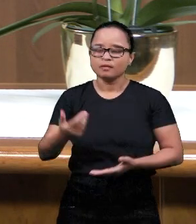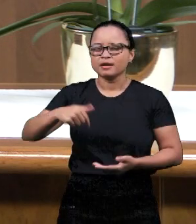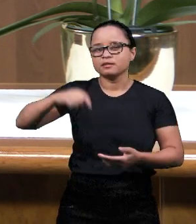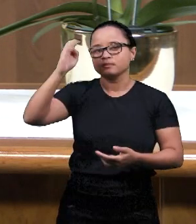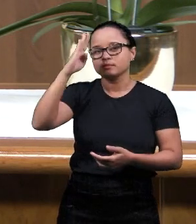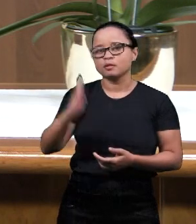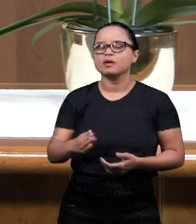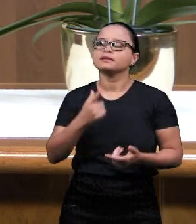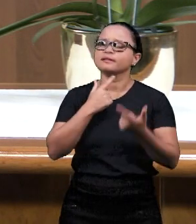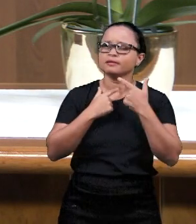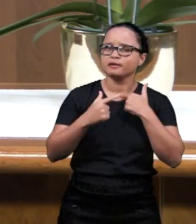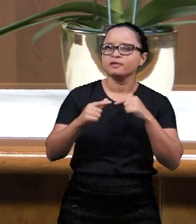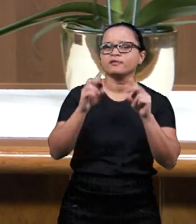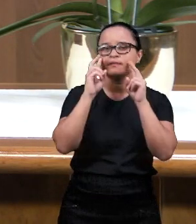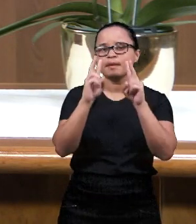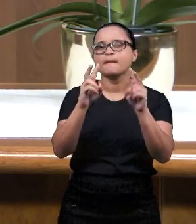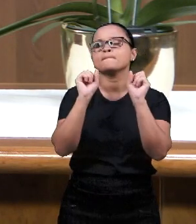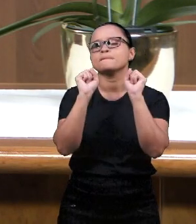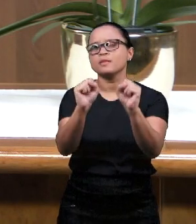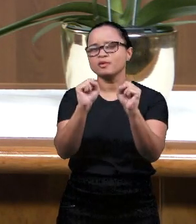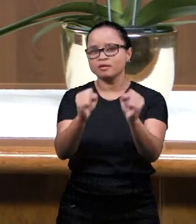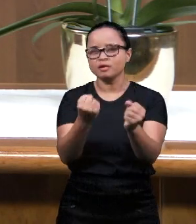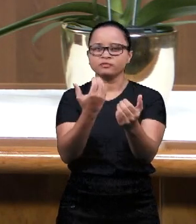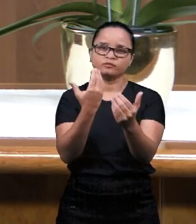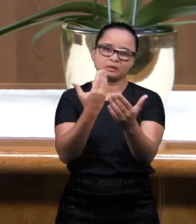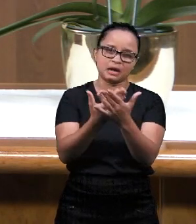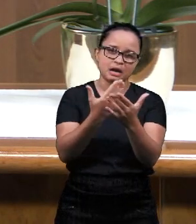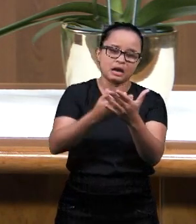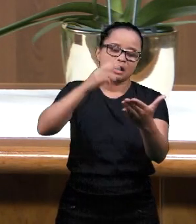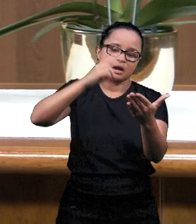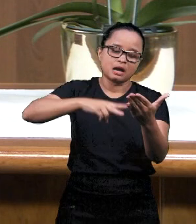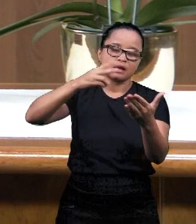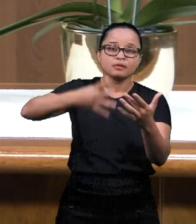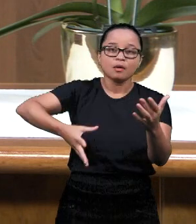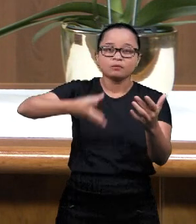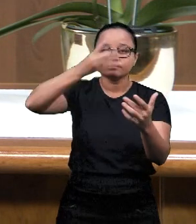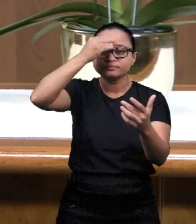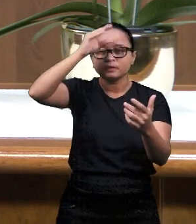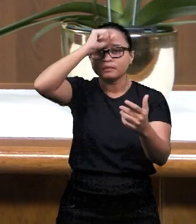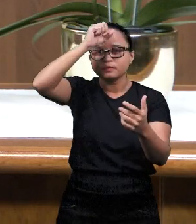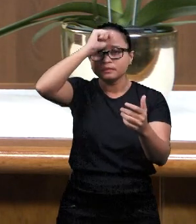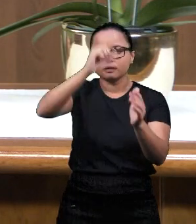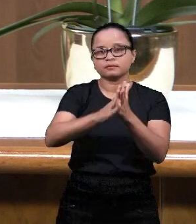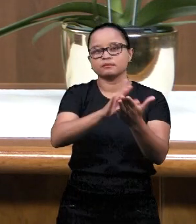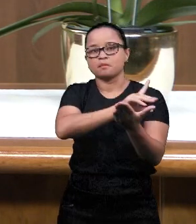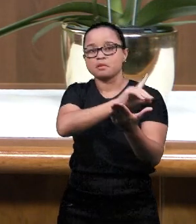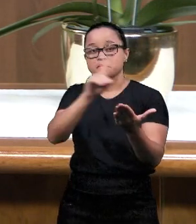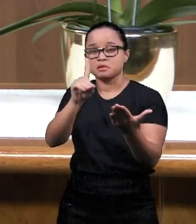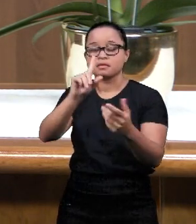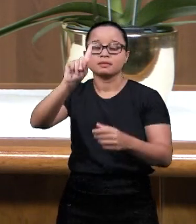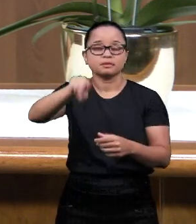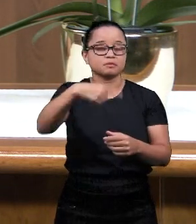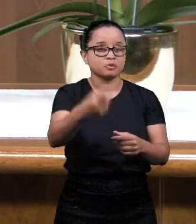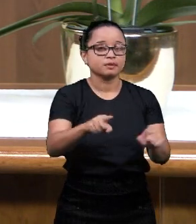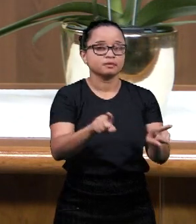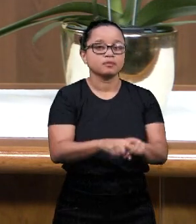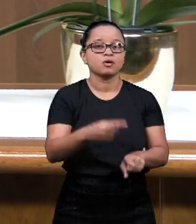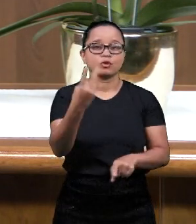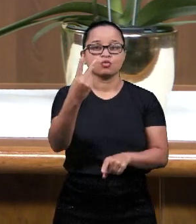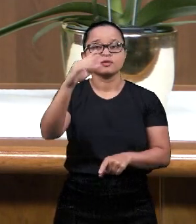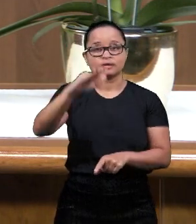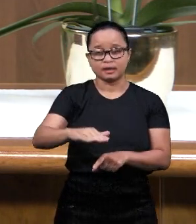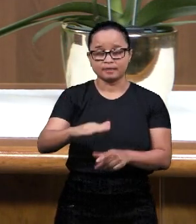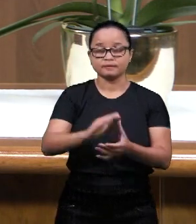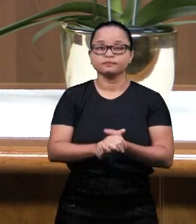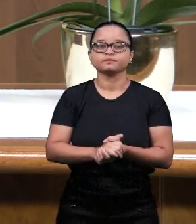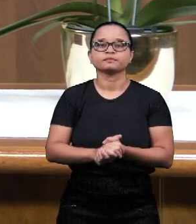Si vous souhaitez, vous pouvez assister, participer, vous approfondir dans l'apprentissage de la parole. À